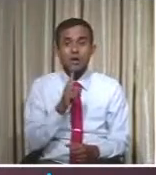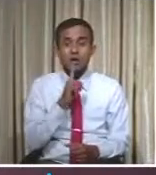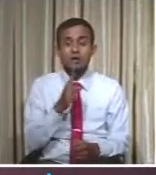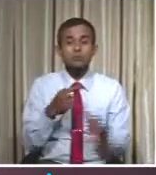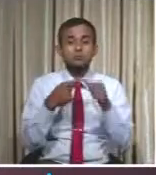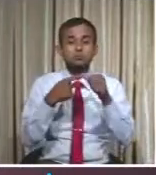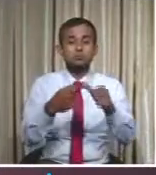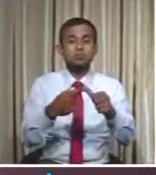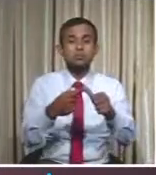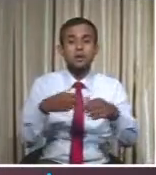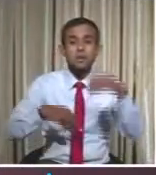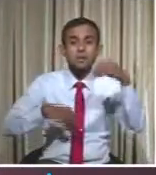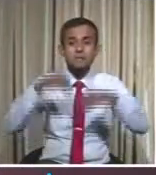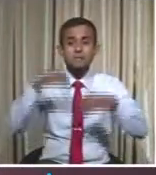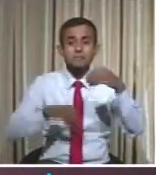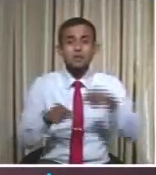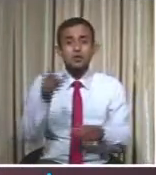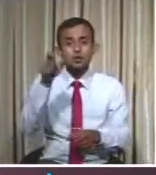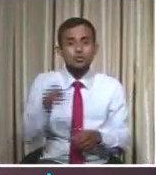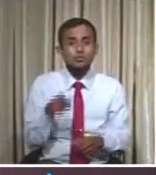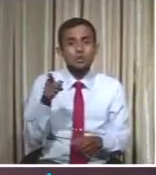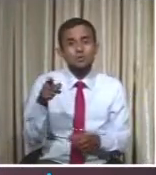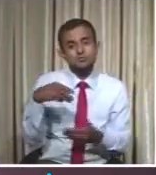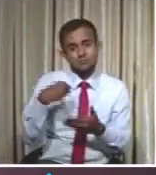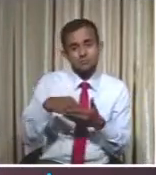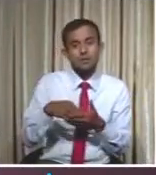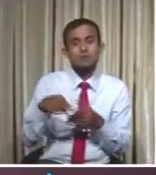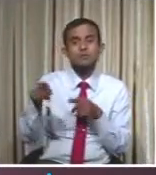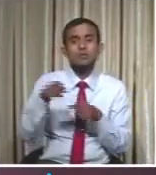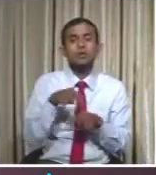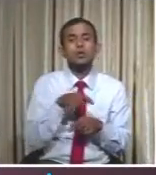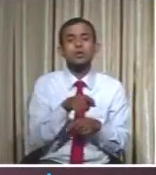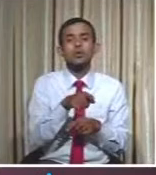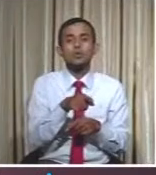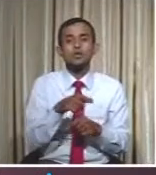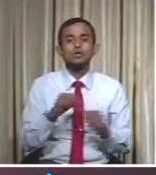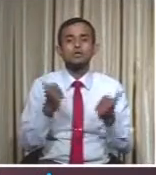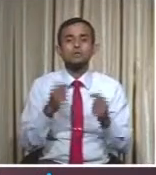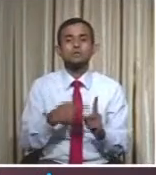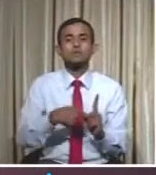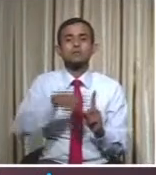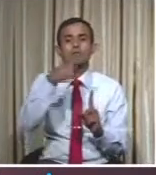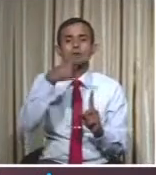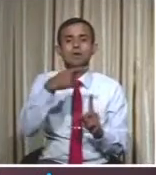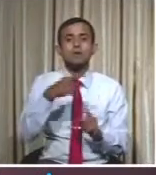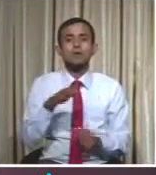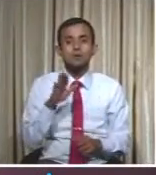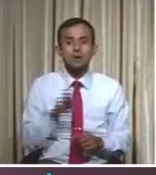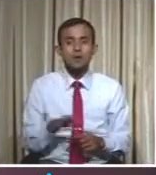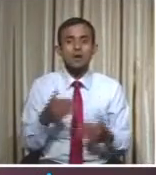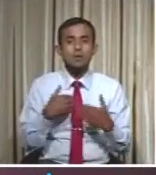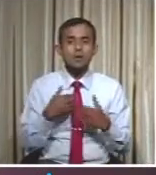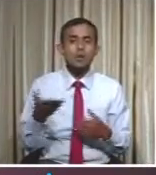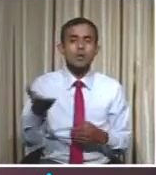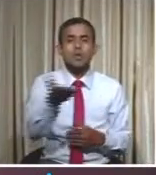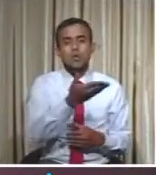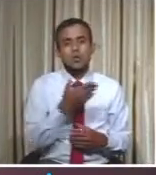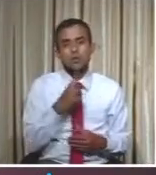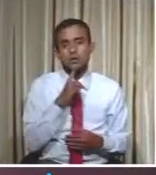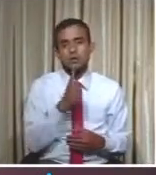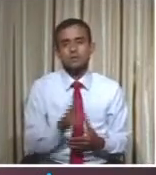විසඳුම් දේශපාලඥයන් මත යැපිලා තමයි ඔබලොගේ ජීවිත ගොඩ ගන්න කියන එක තමයි අපි ජනතාවට